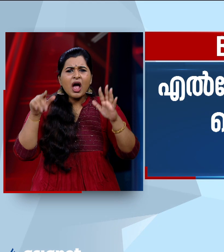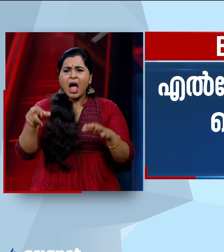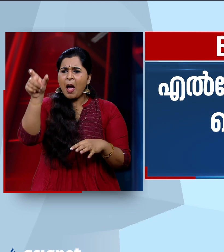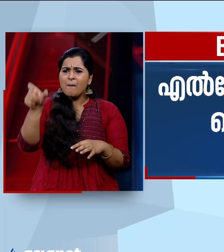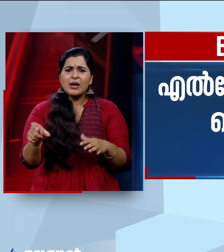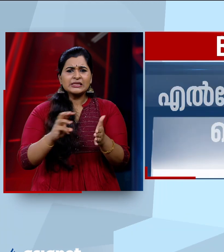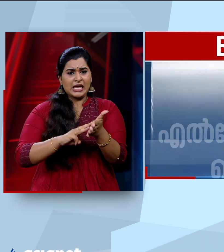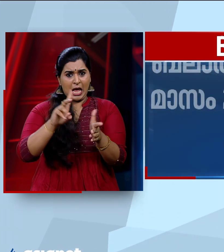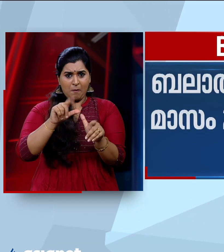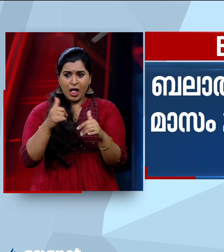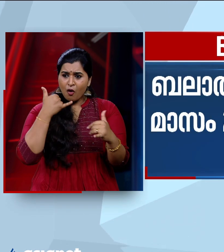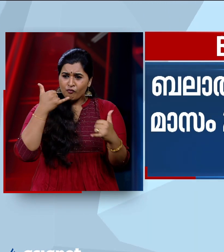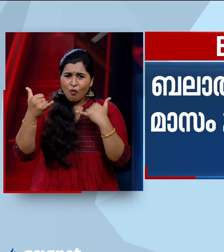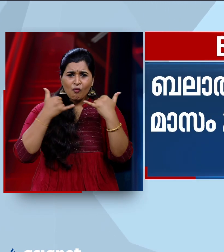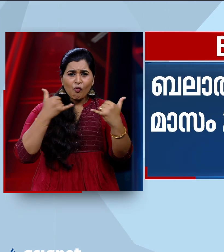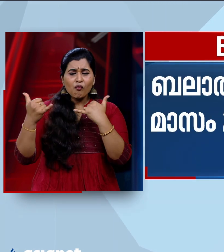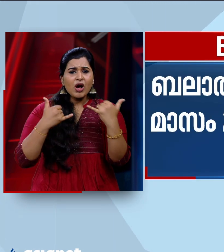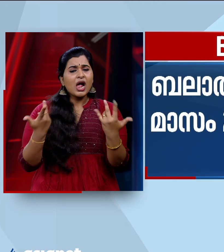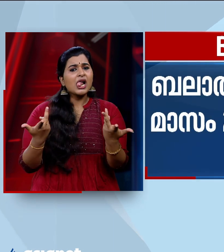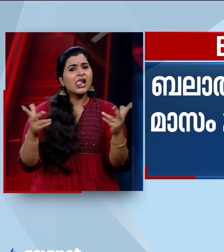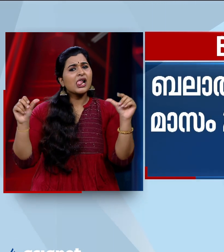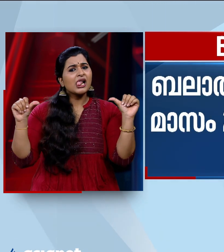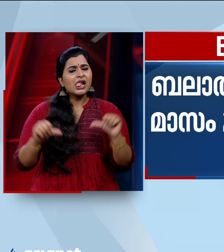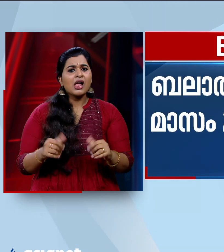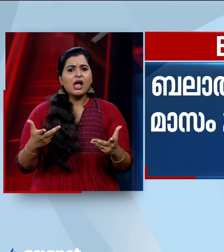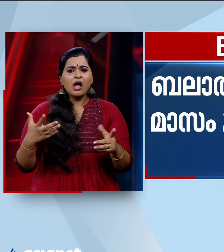എ കിട്ടുന്നില്ല. ഈ ഒരു പരാതി ഉയർന്നപ്പോൾ തന്നെ ഒളിവിൽ